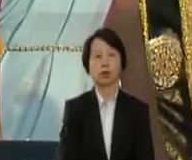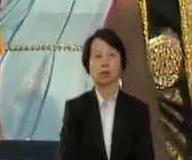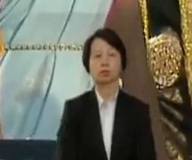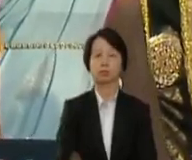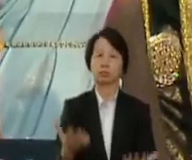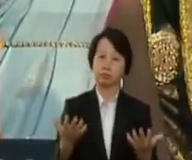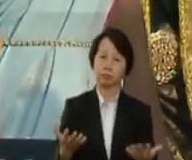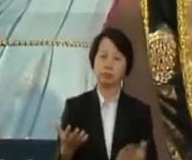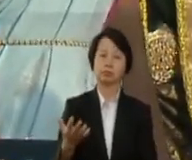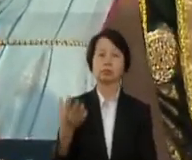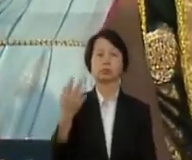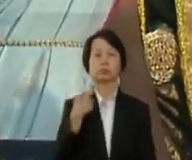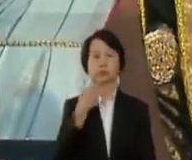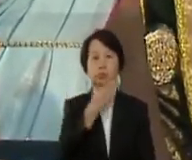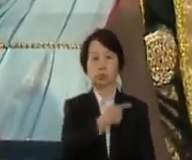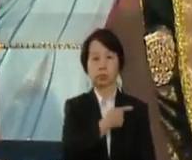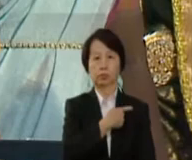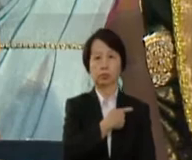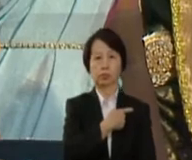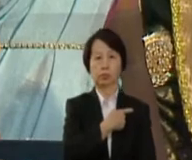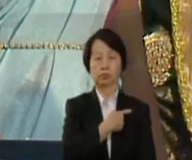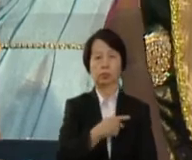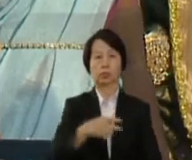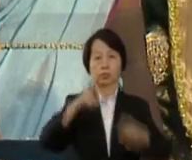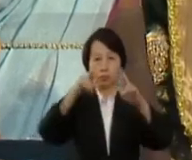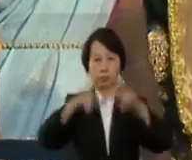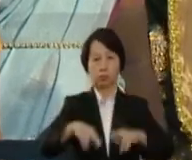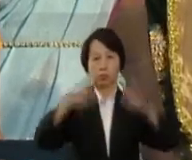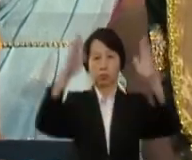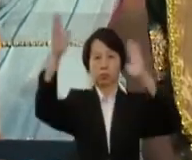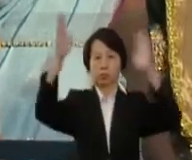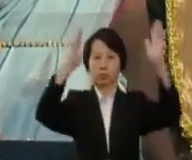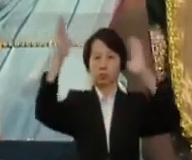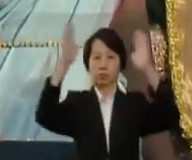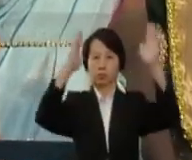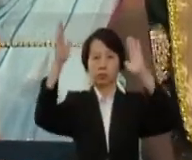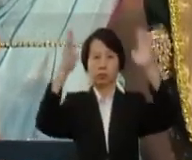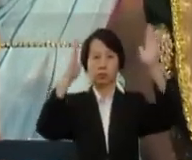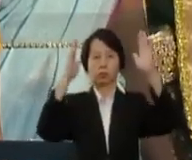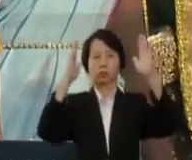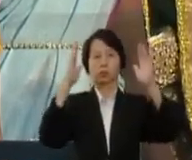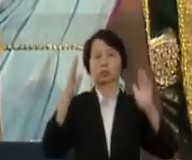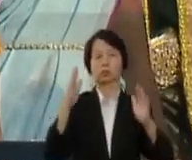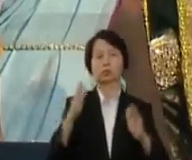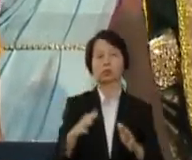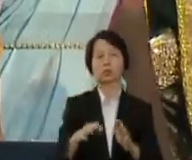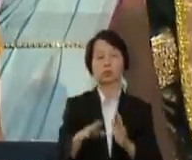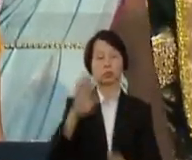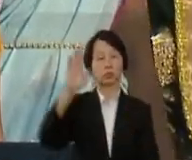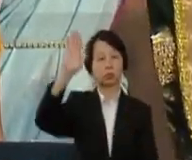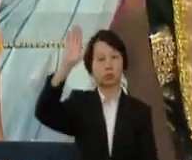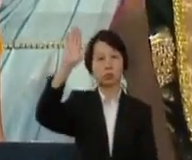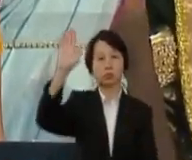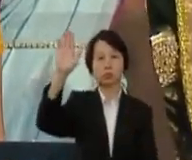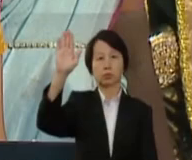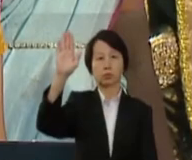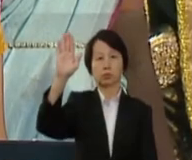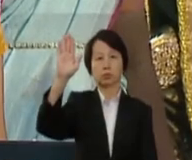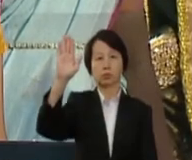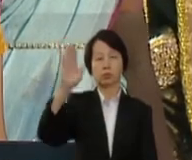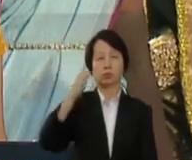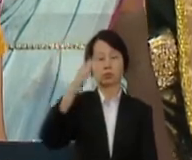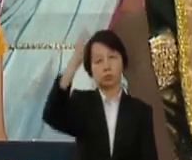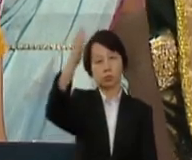Maka kami, maka kami, rakyat Malaysia, rakyat Malaysia, berikrar, berikrar,